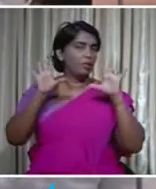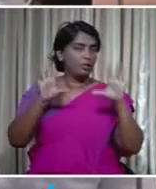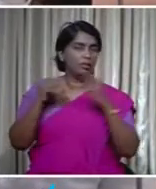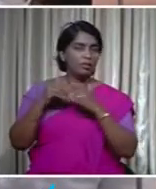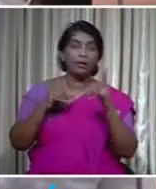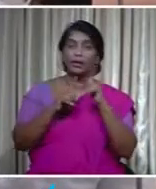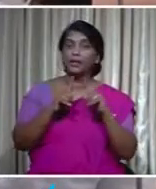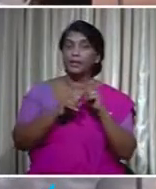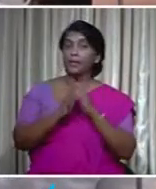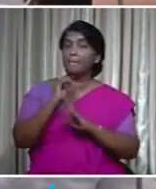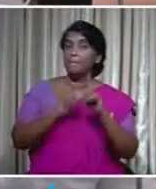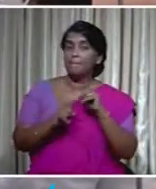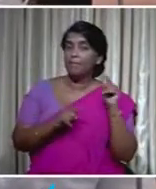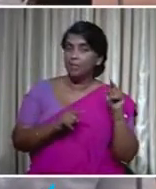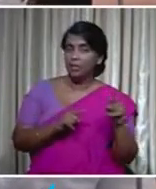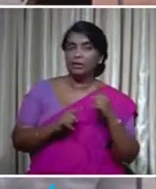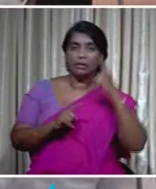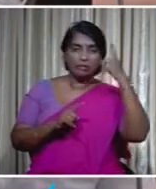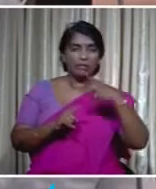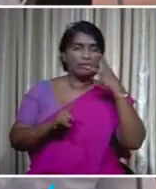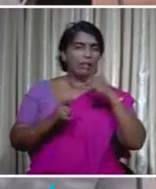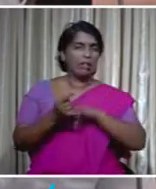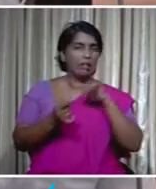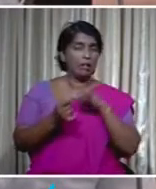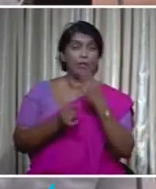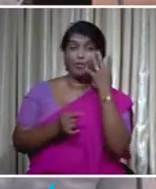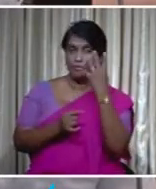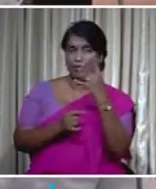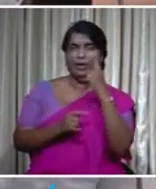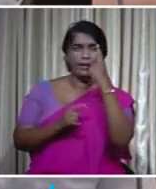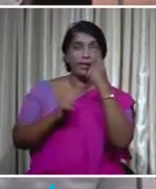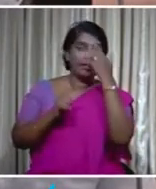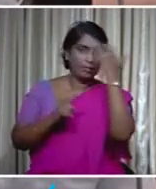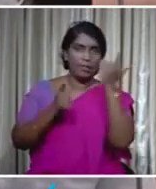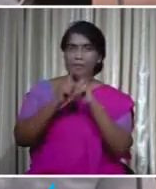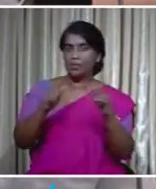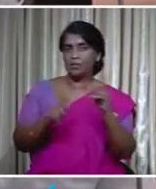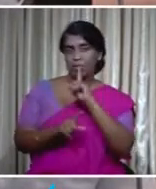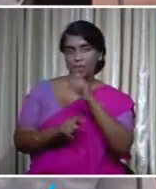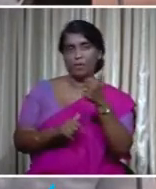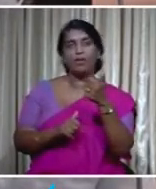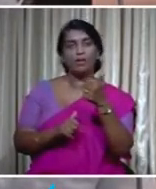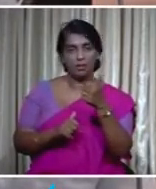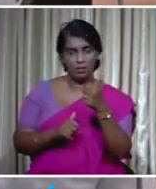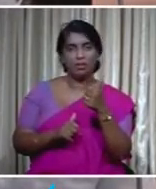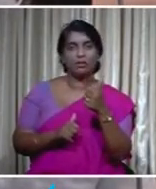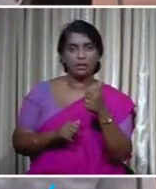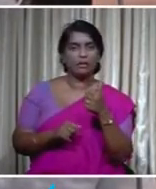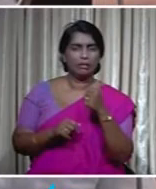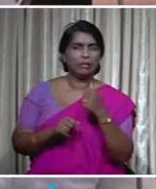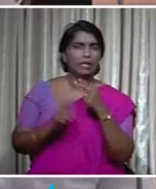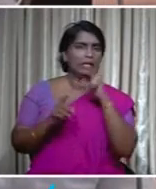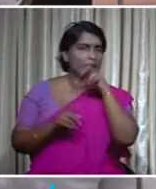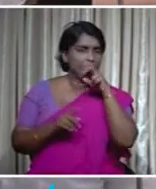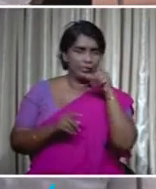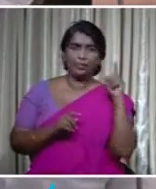4 மேலதிக செயலாளர்கள் இருக்கிற பொழுது ஒருவர் தமிழராக இருந்தார். உடுவை தில்லை நடராஜா, கிளிநொச்சி மாவட்டம், யாழ்ப்பாண மாவட்டங்களுடைய அரசாங்க